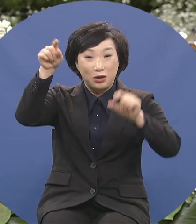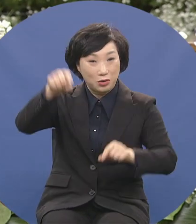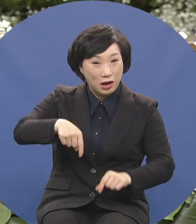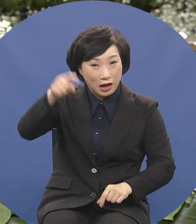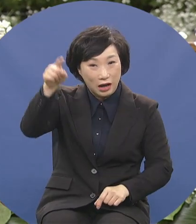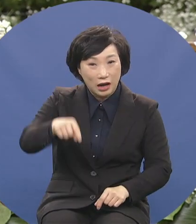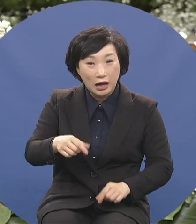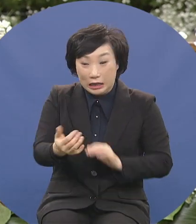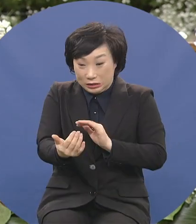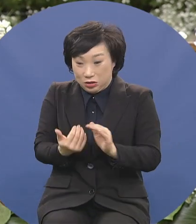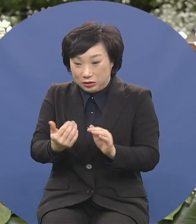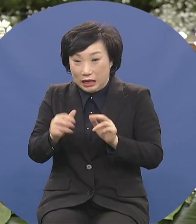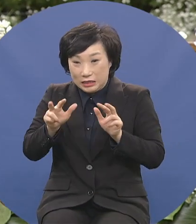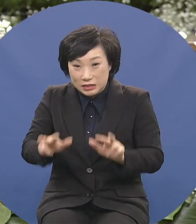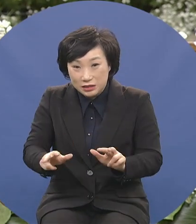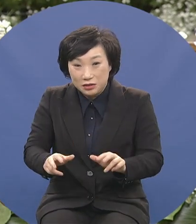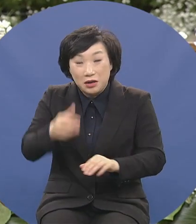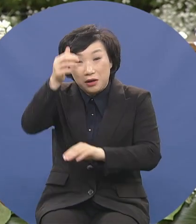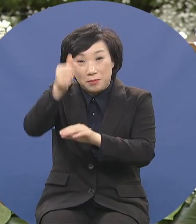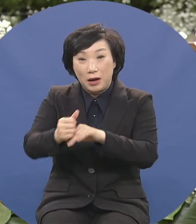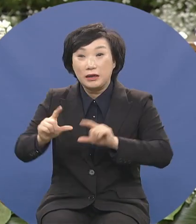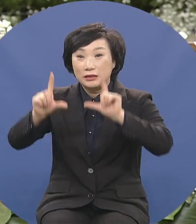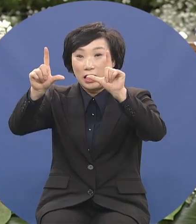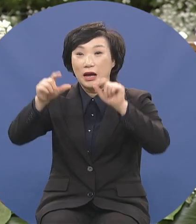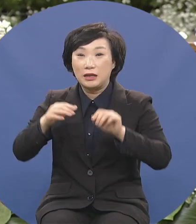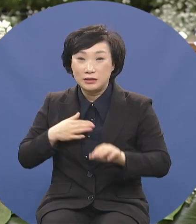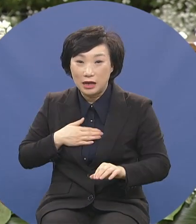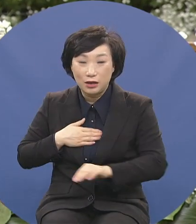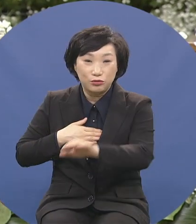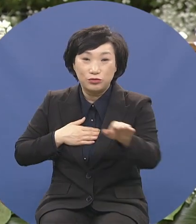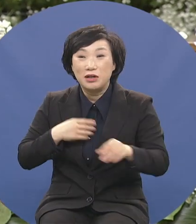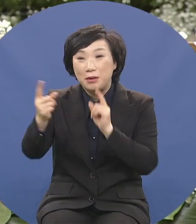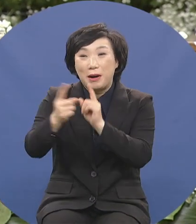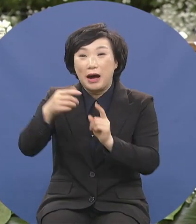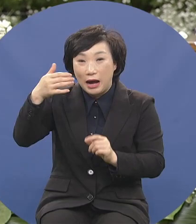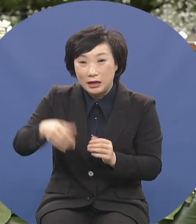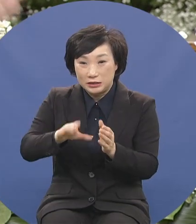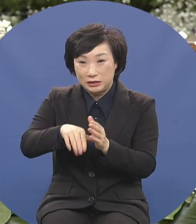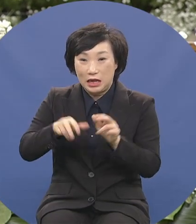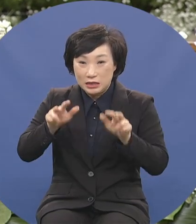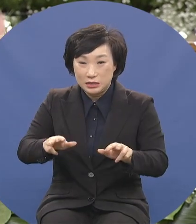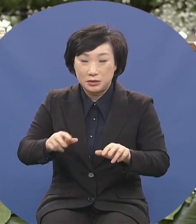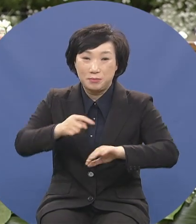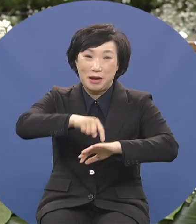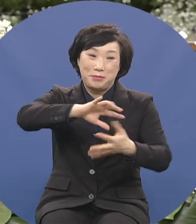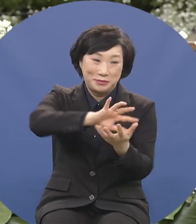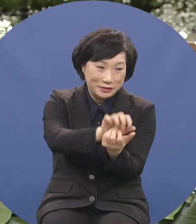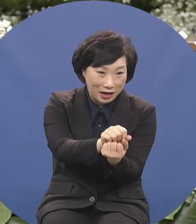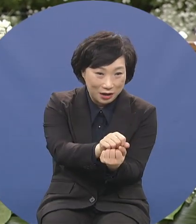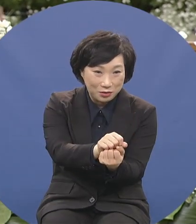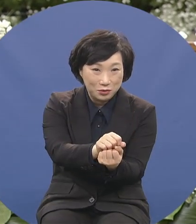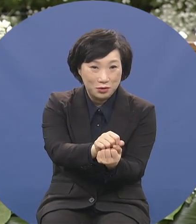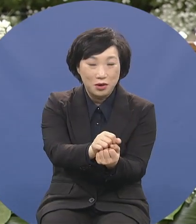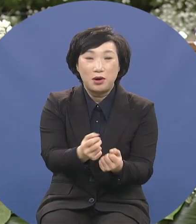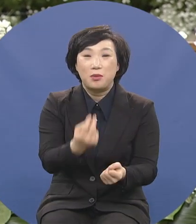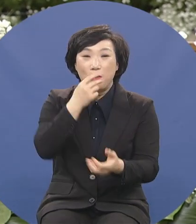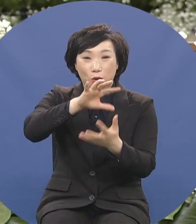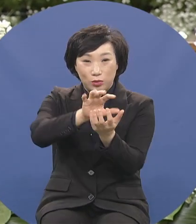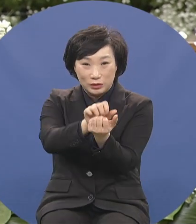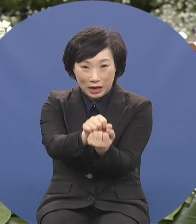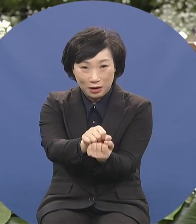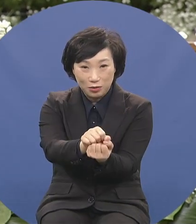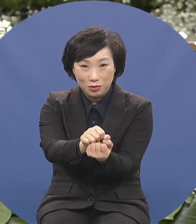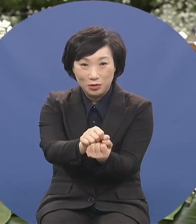전에, 최후의 그날이 닥쳐오기 전에 마음을 다하고 목숨을 다하고